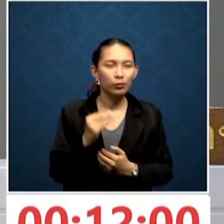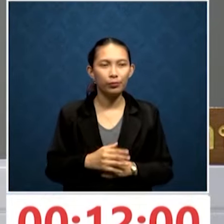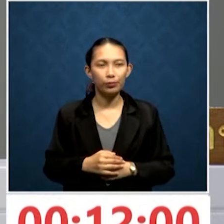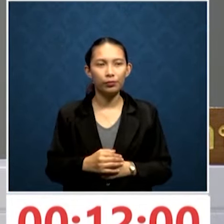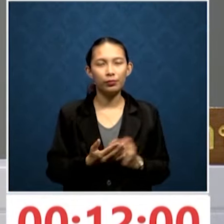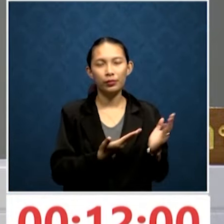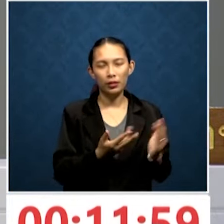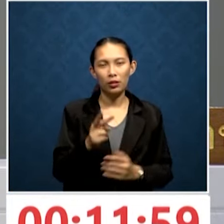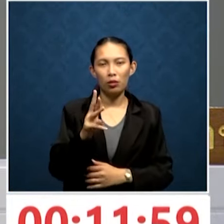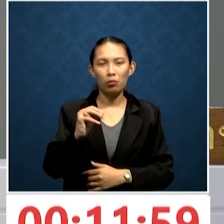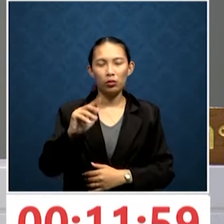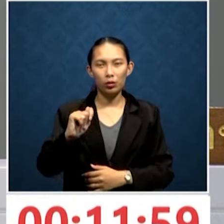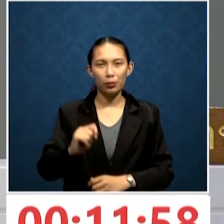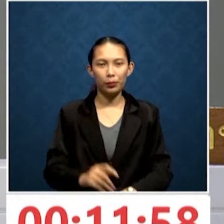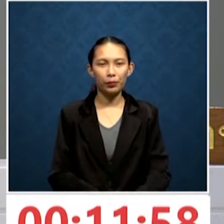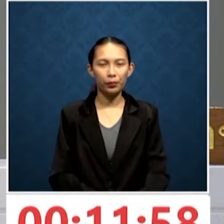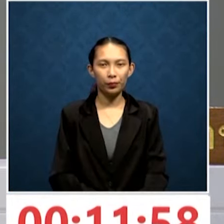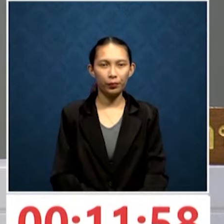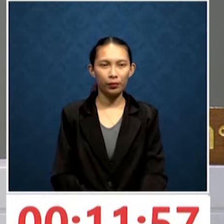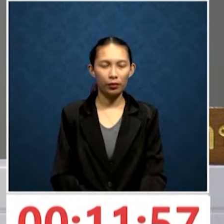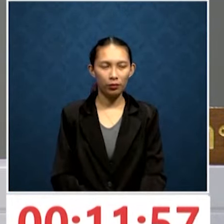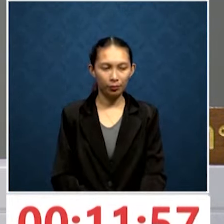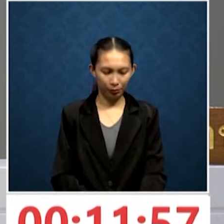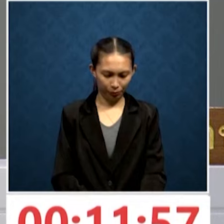เชิญท่านรัฐมนตรีครับ